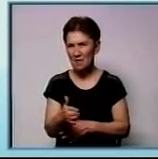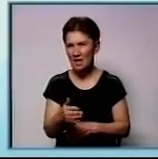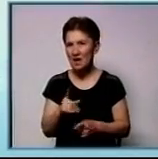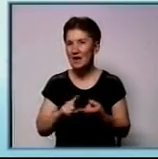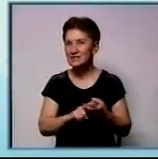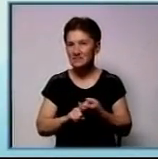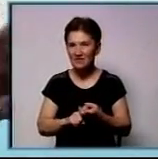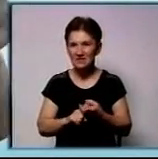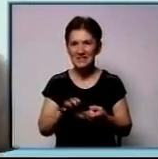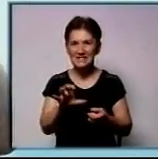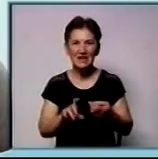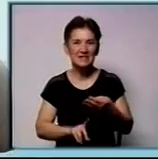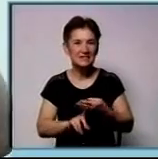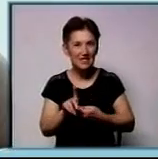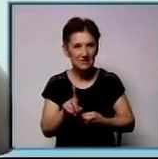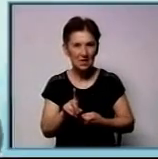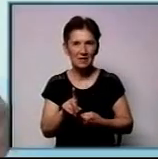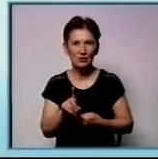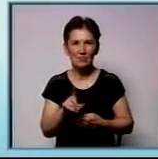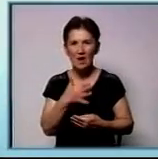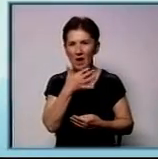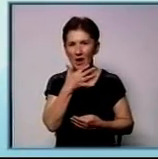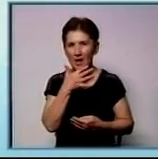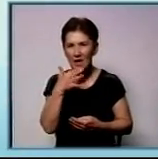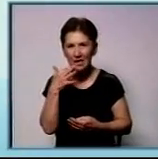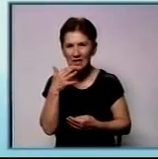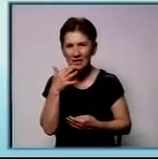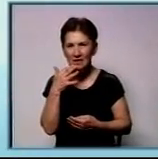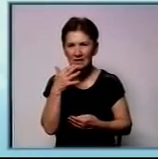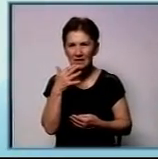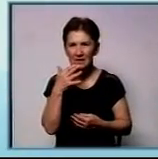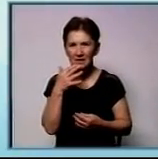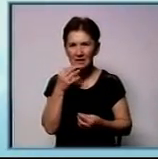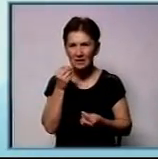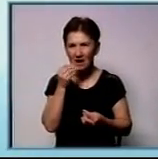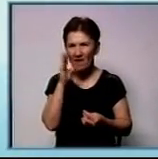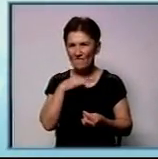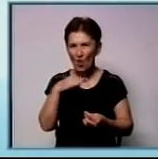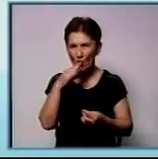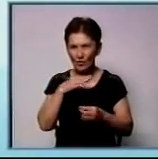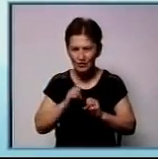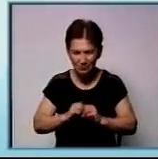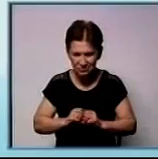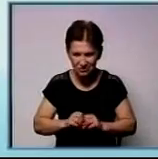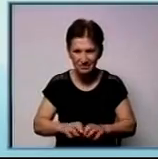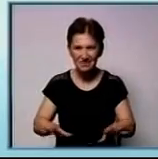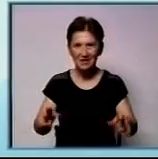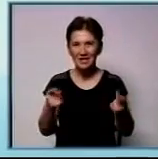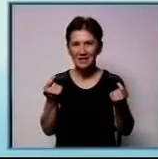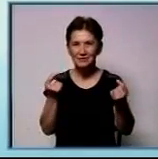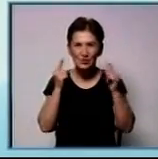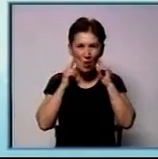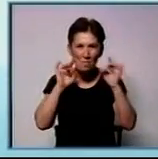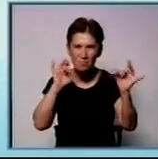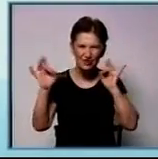з стартом одразу багато прикормочного матеріалу пішло у воду, тобто трошки пошуміли.